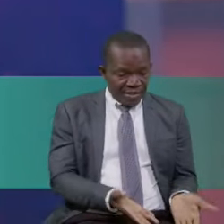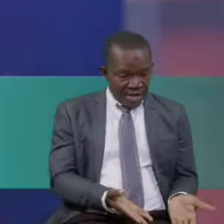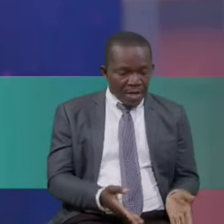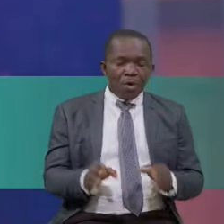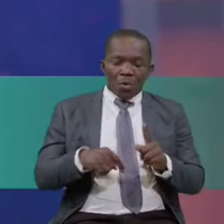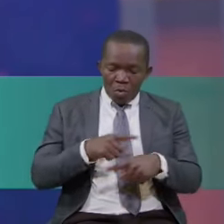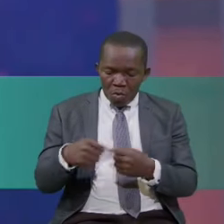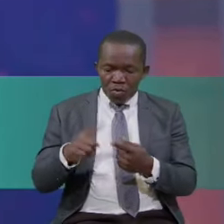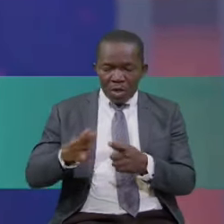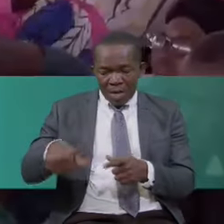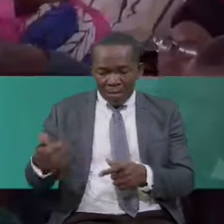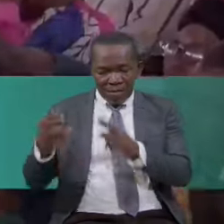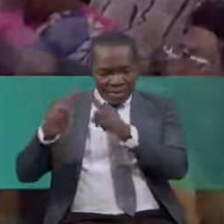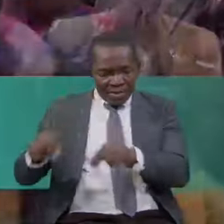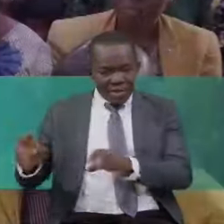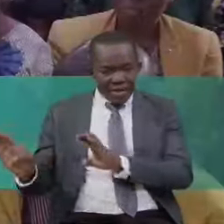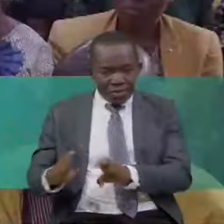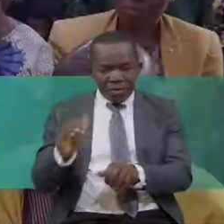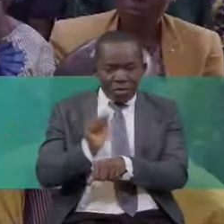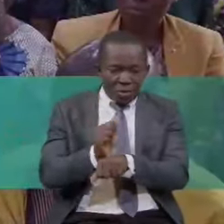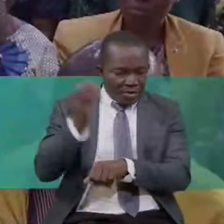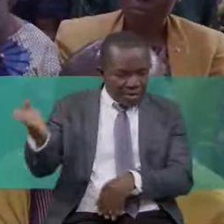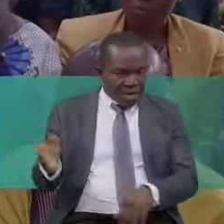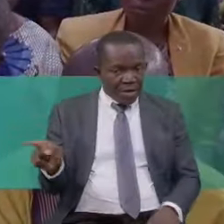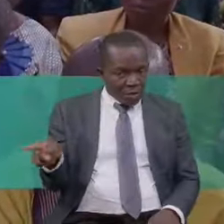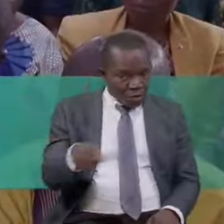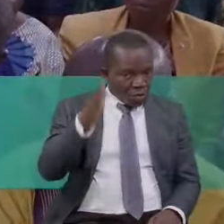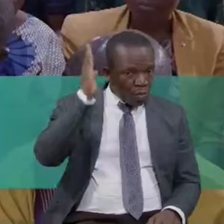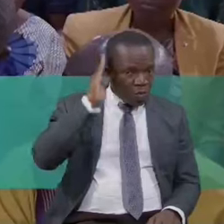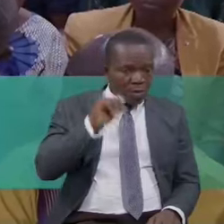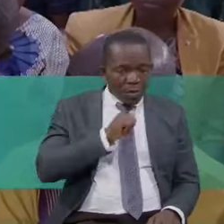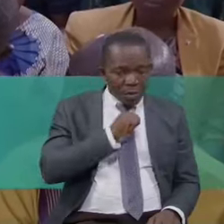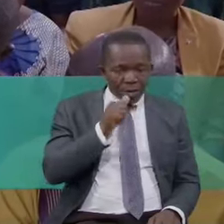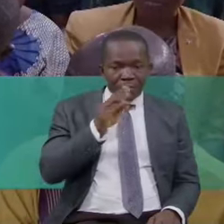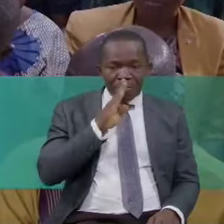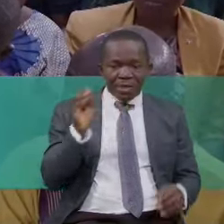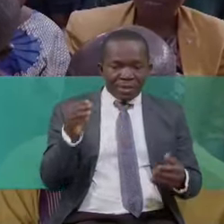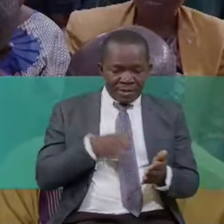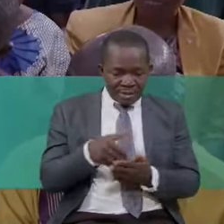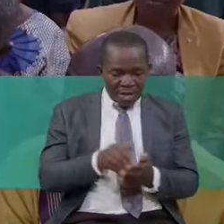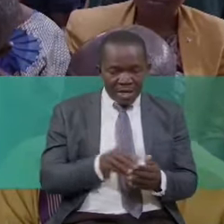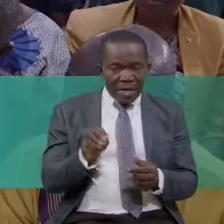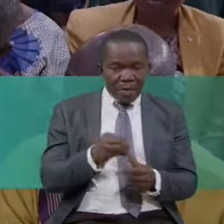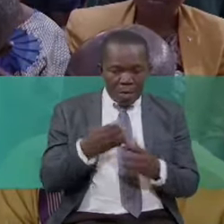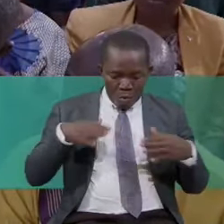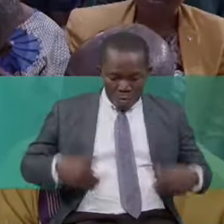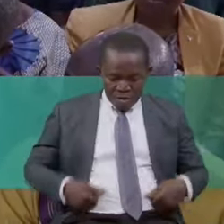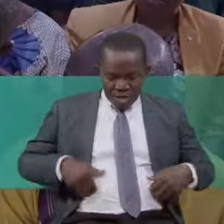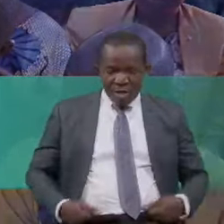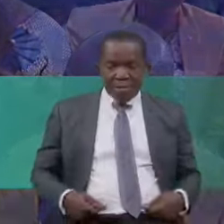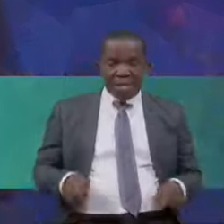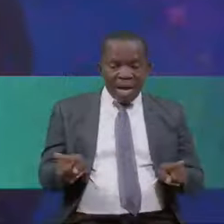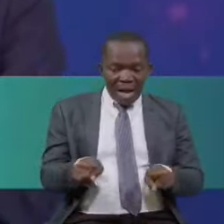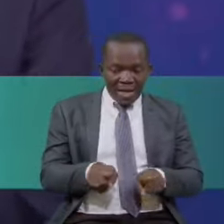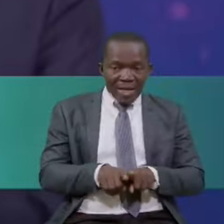autre ville et tu ne seras pas fatigué tu ne seras pas épuisé comme le Seigneur Jésus-Christ tu vas le